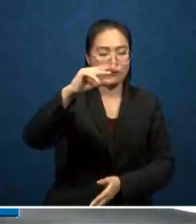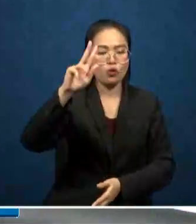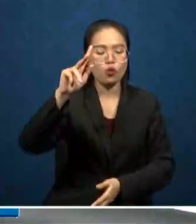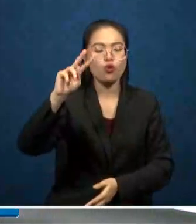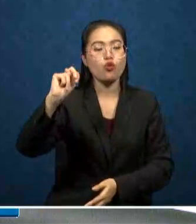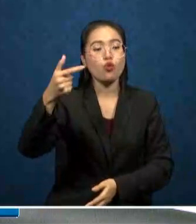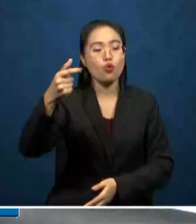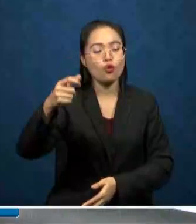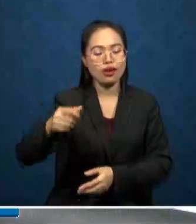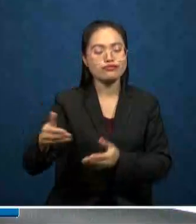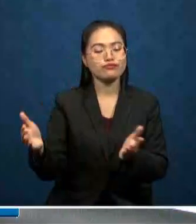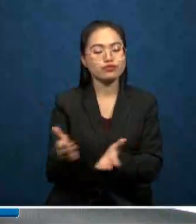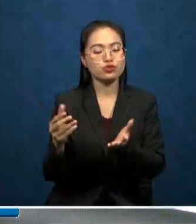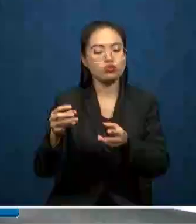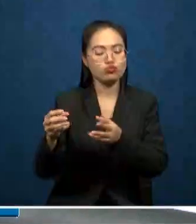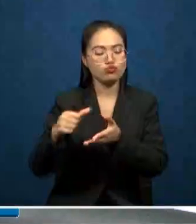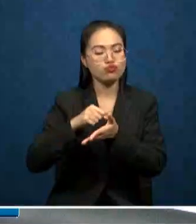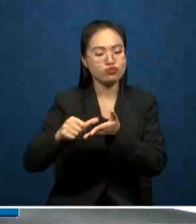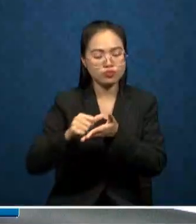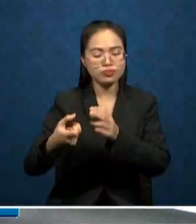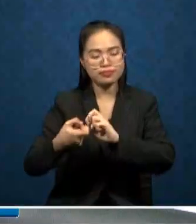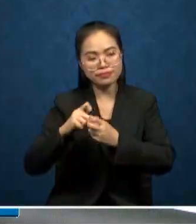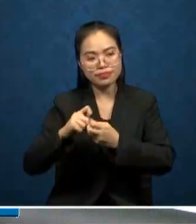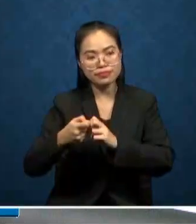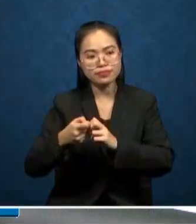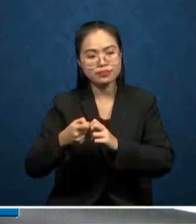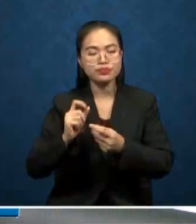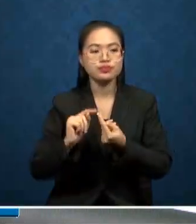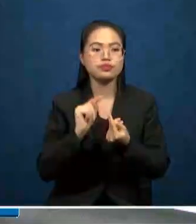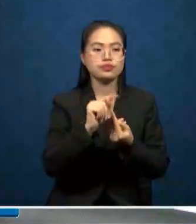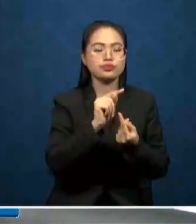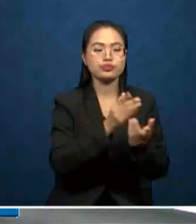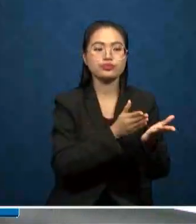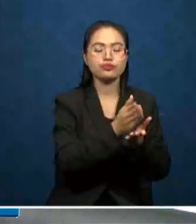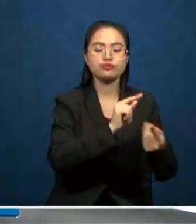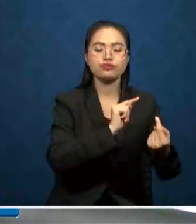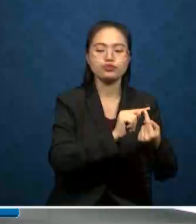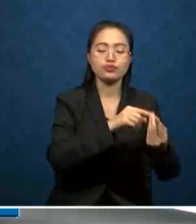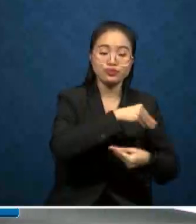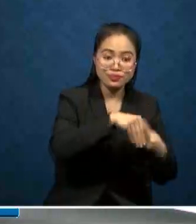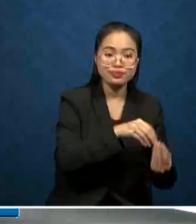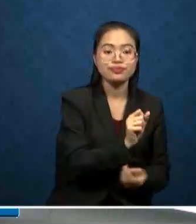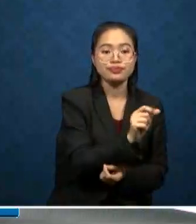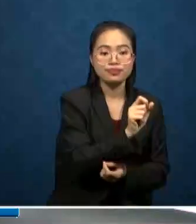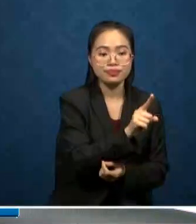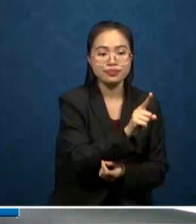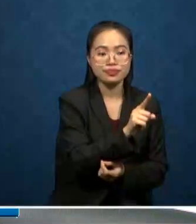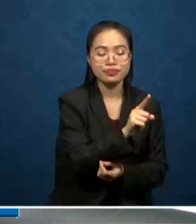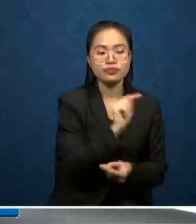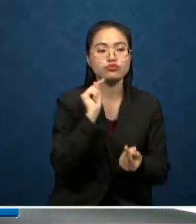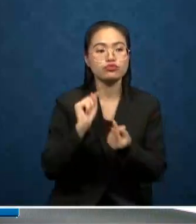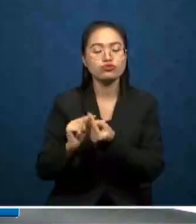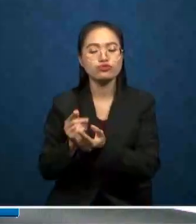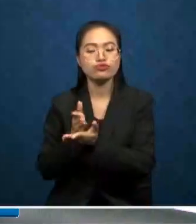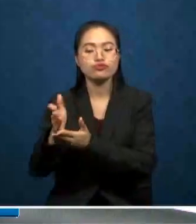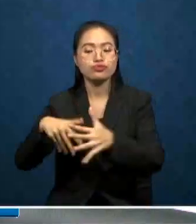นะคะแลก็ใช้ประโยชน์จากลุ่มแม่น้ำโขงโดยเฉพาะในด้านของเศรษฐกิจและสัมพันธ์กับ